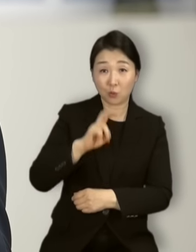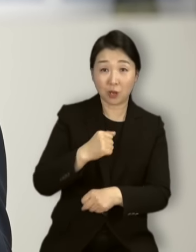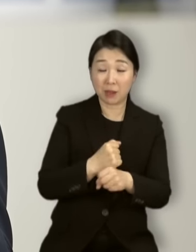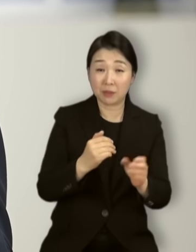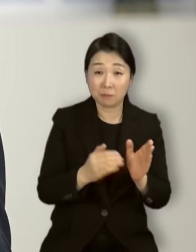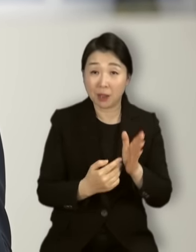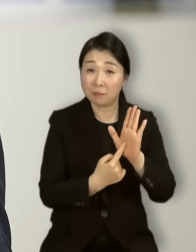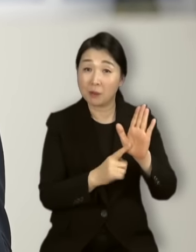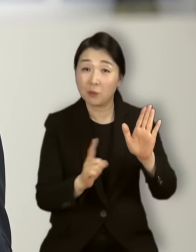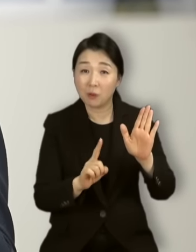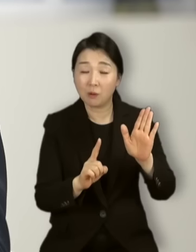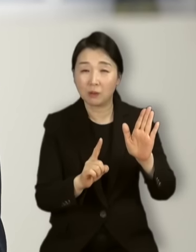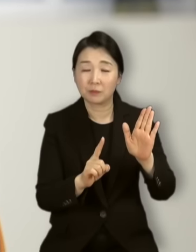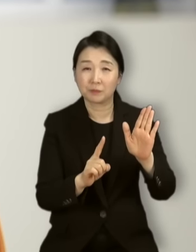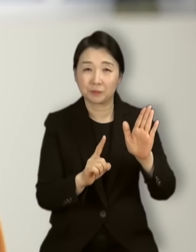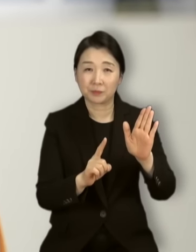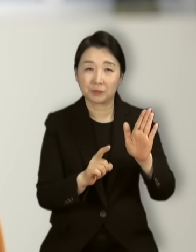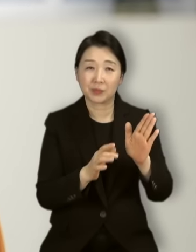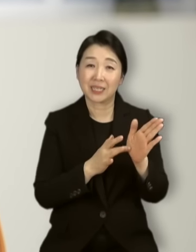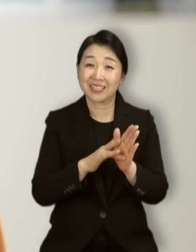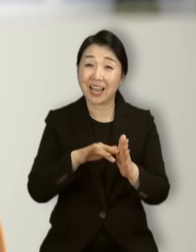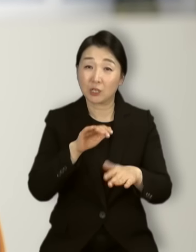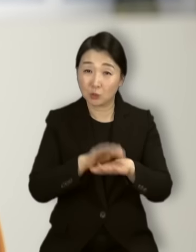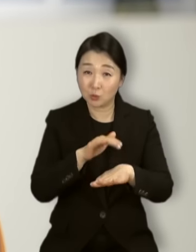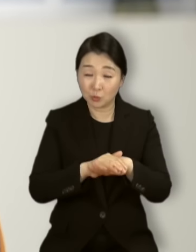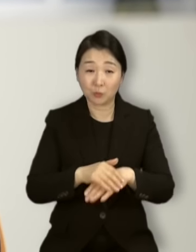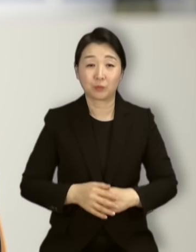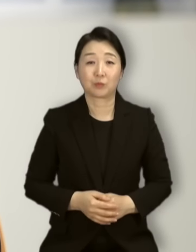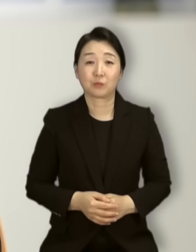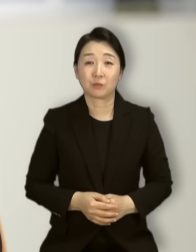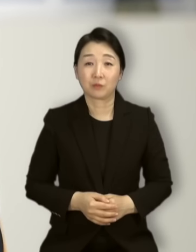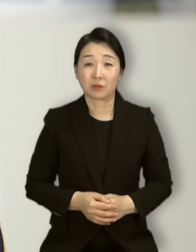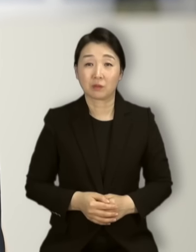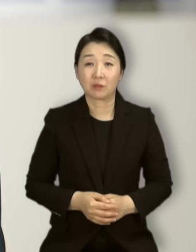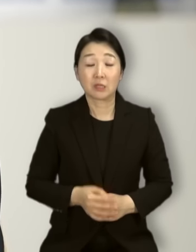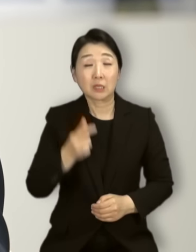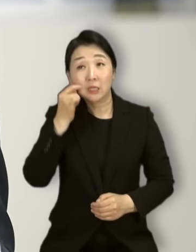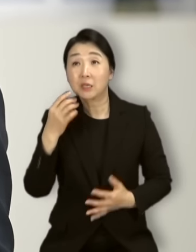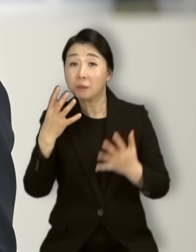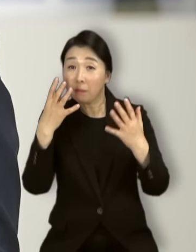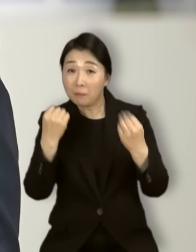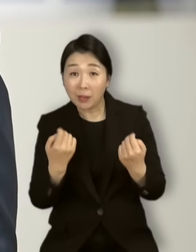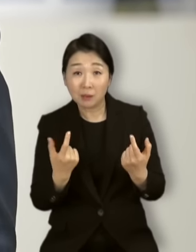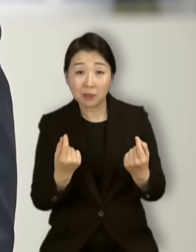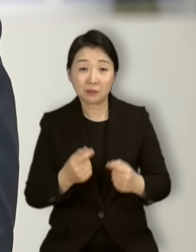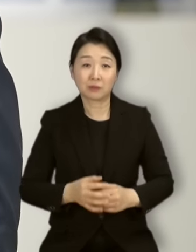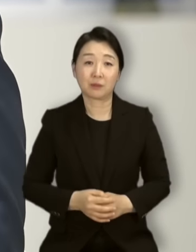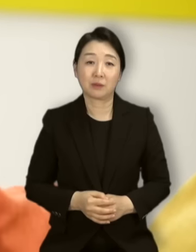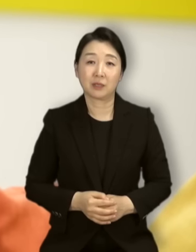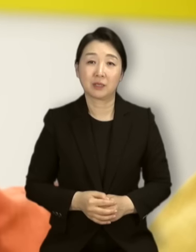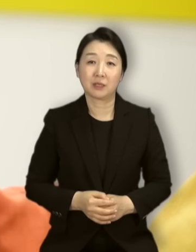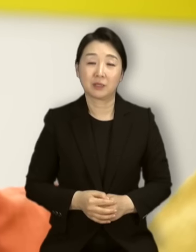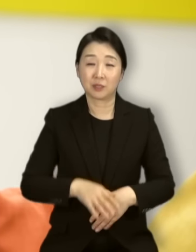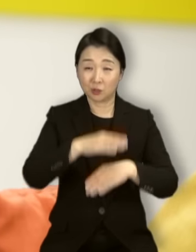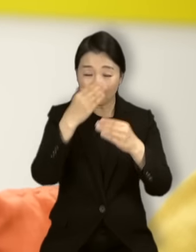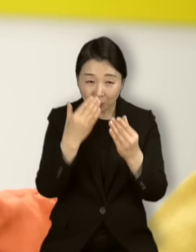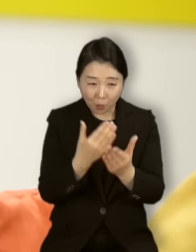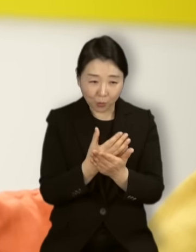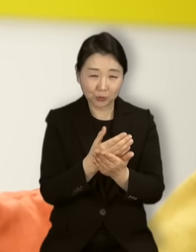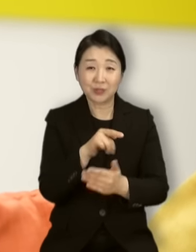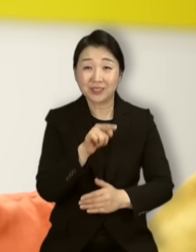발매한 그 제목이 약속 예 약속이 굉장히 많이 히트 치지 않았나요 아이 모든게